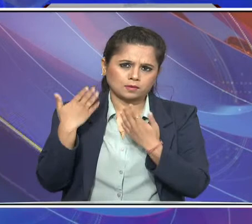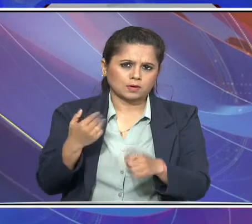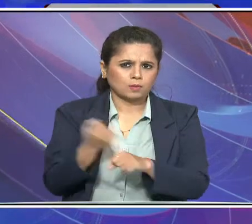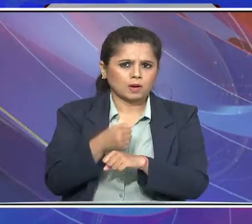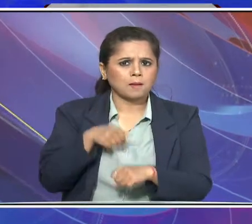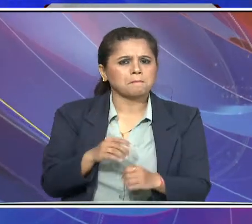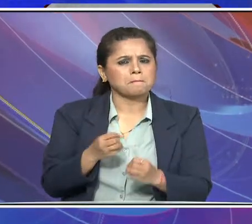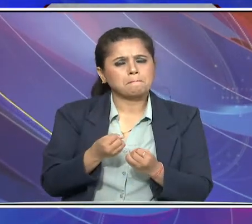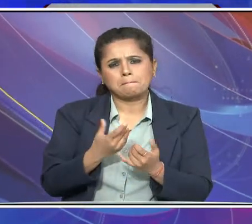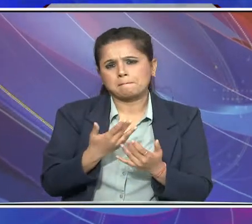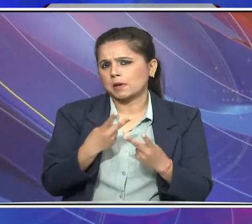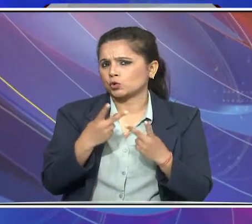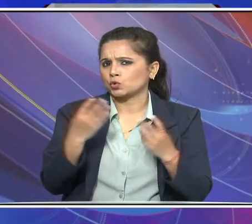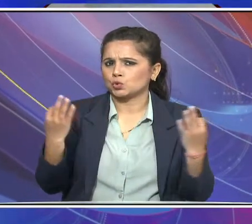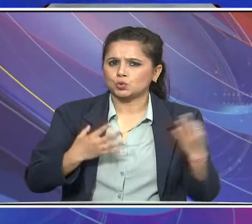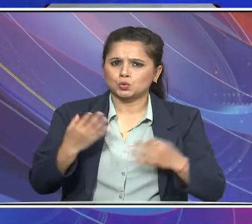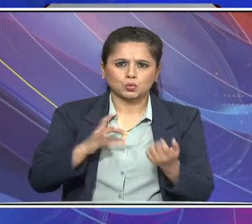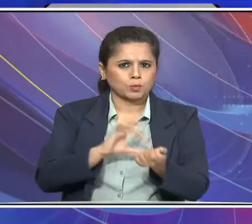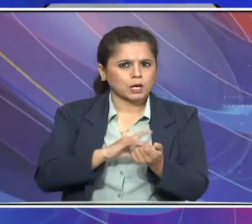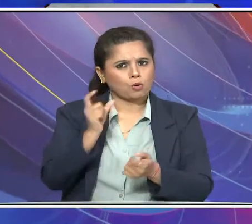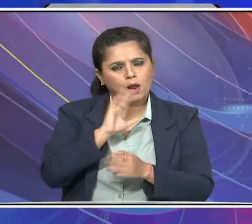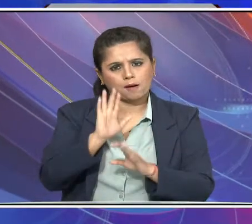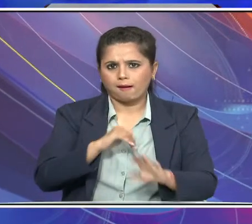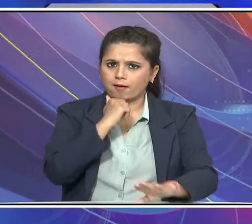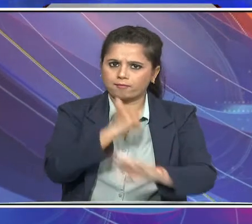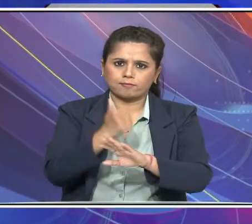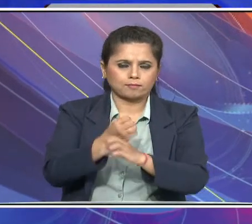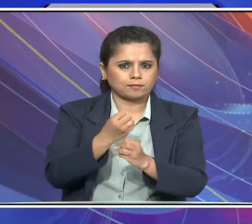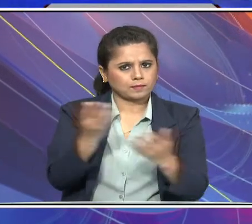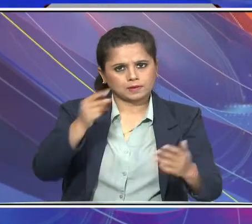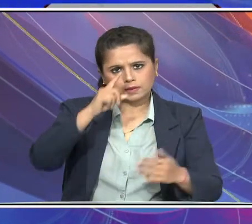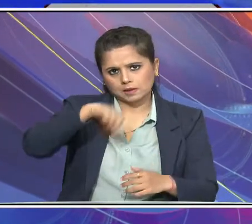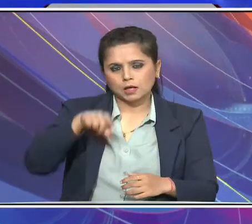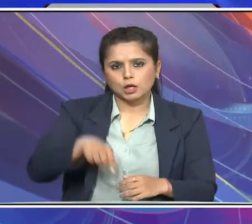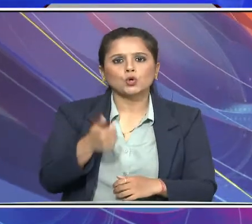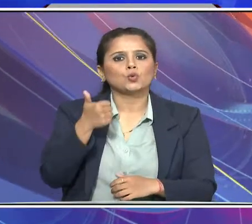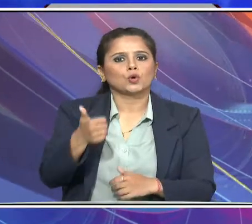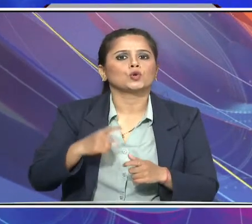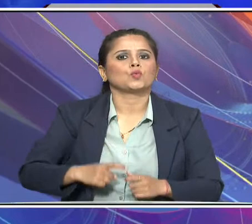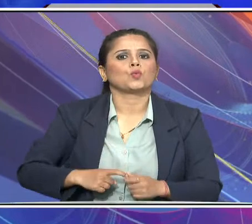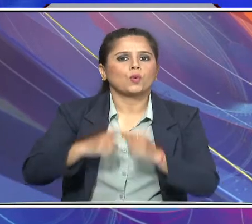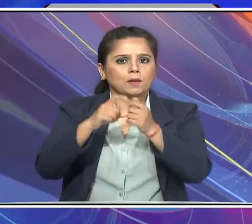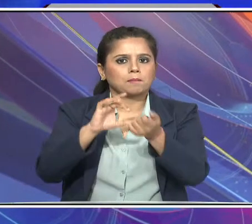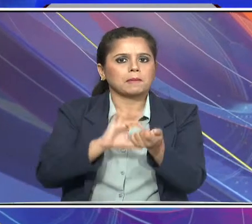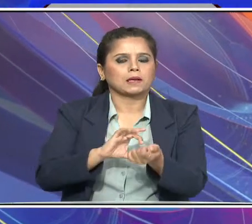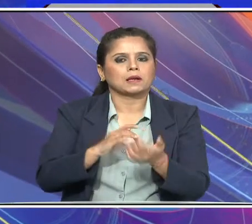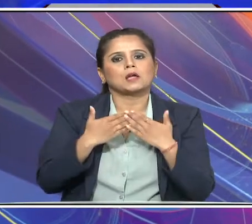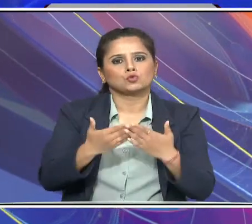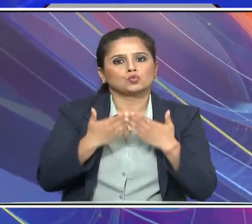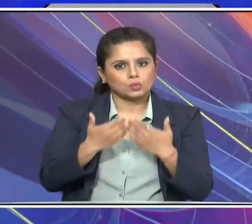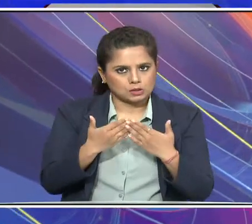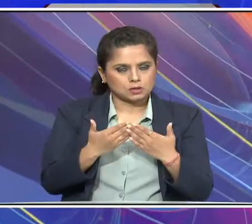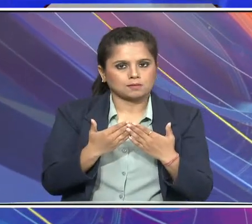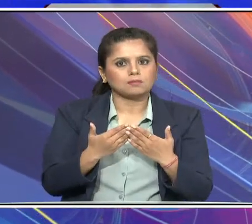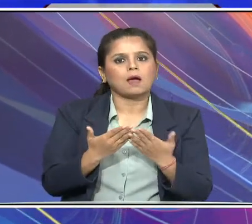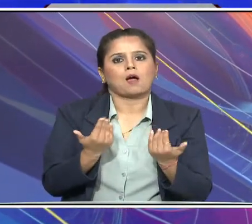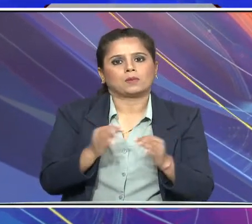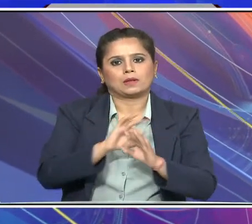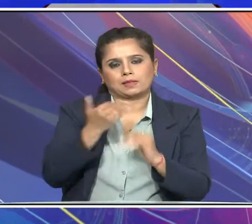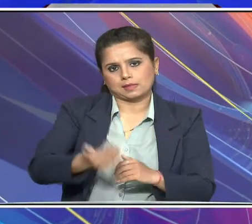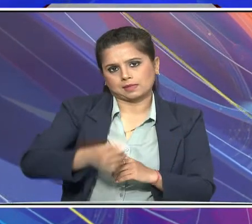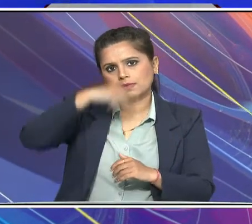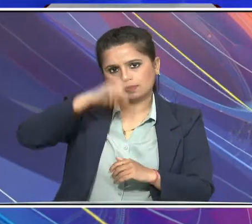ओपन में मेडिकल कॉलेज एक्रॉस डी कंट्री मेकिंग गुड क्वालिटी मेडिकल एजुकेशन अवेलेबल इन